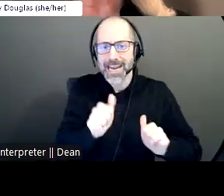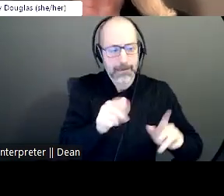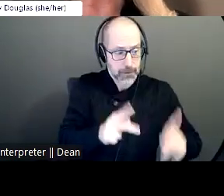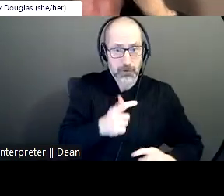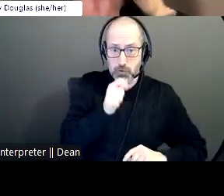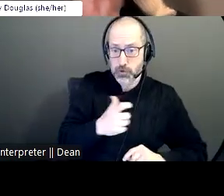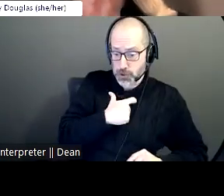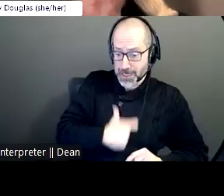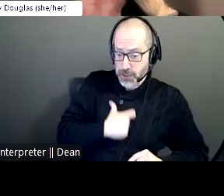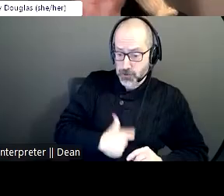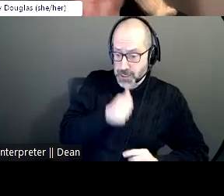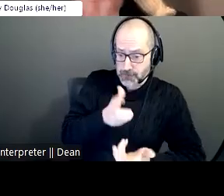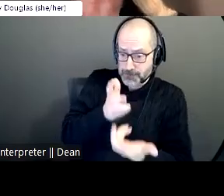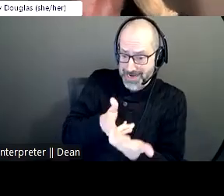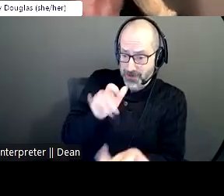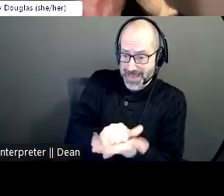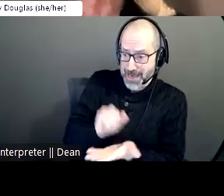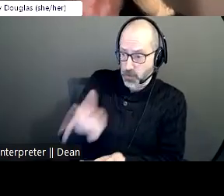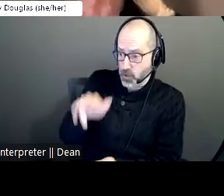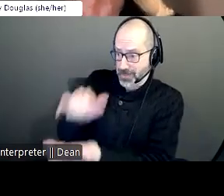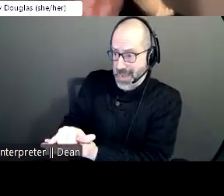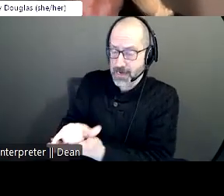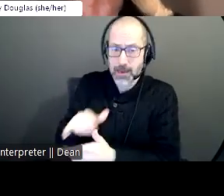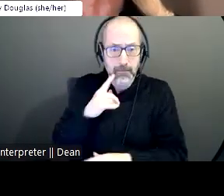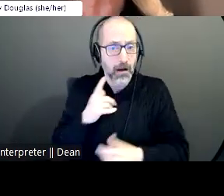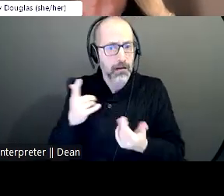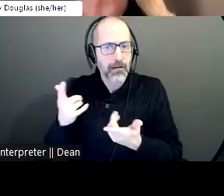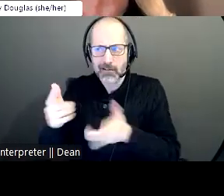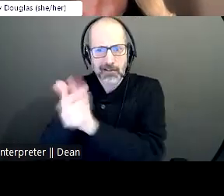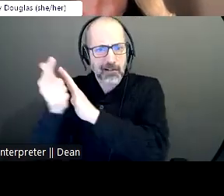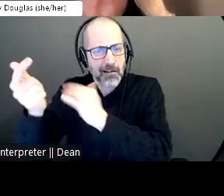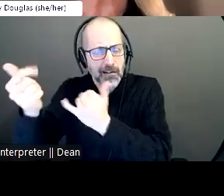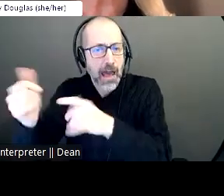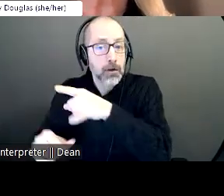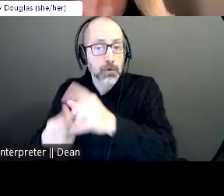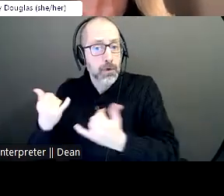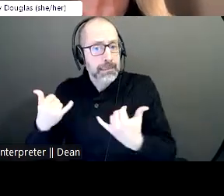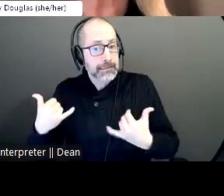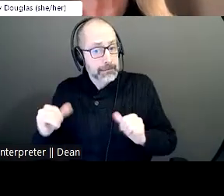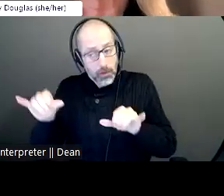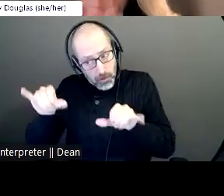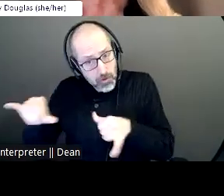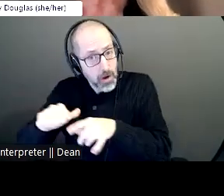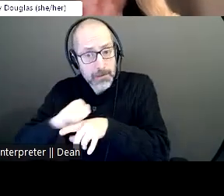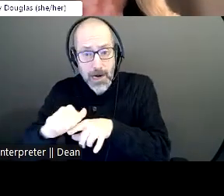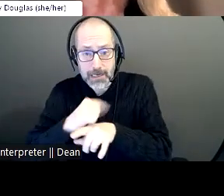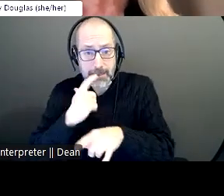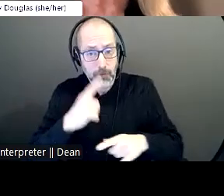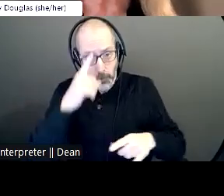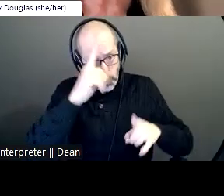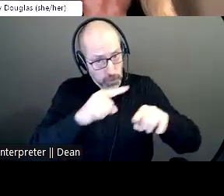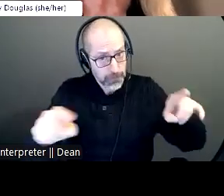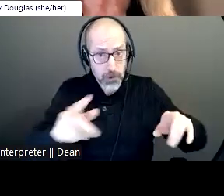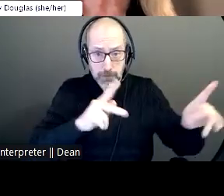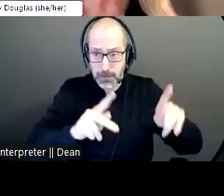personnes qui ne se confirment pas au genre, mais reste une pratique assez fréquente pour des personnes neurodivergentes